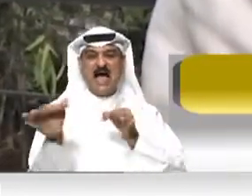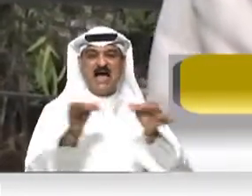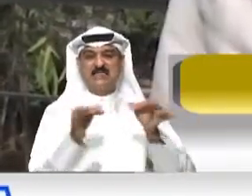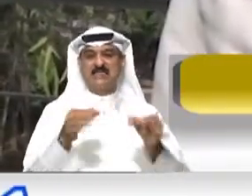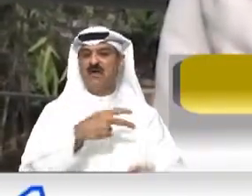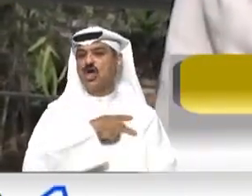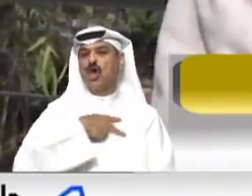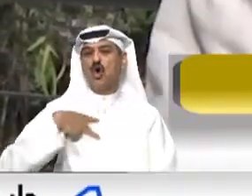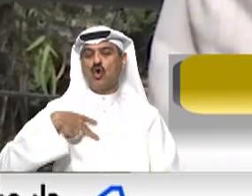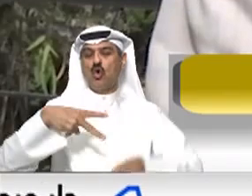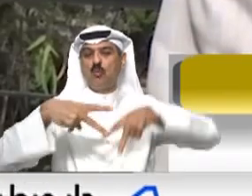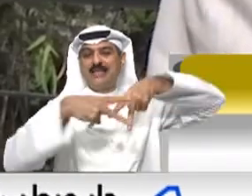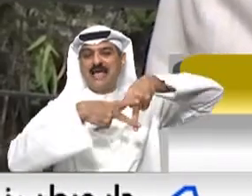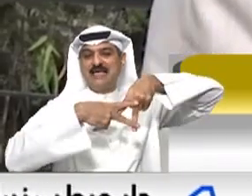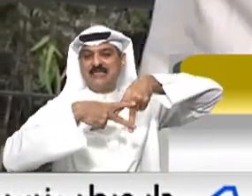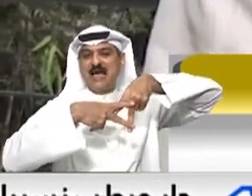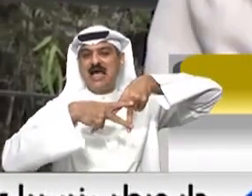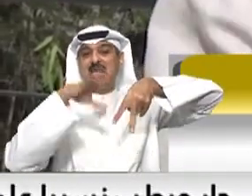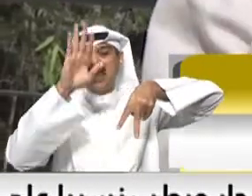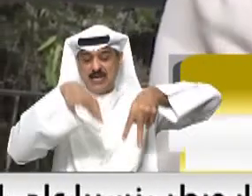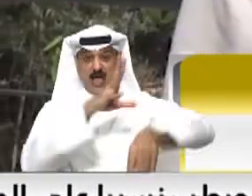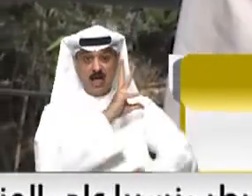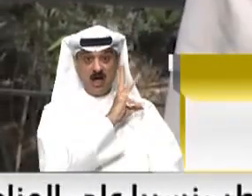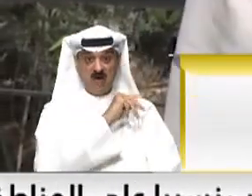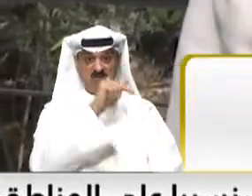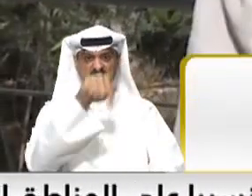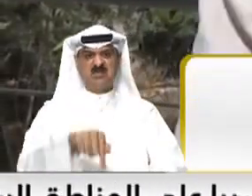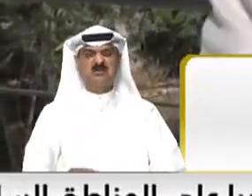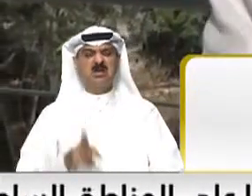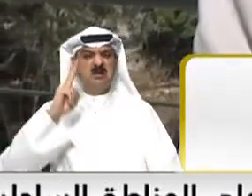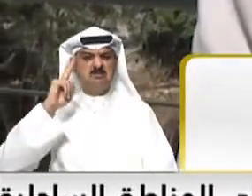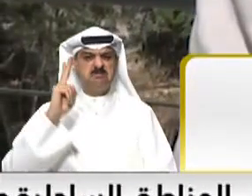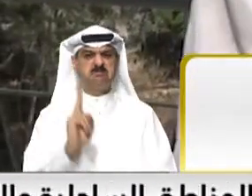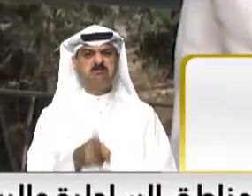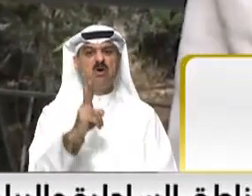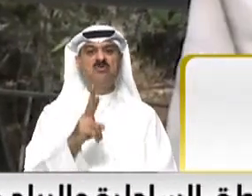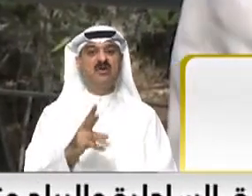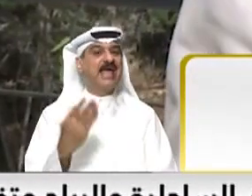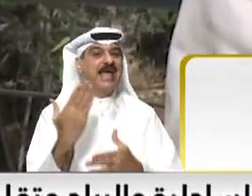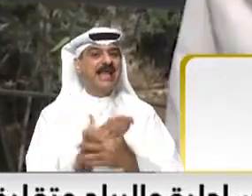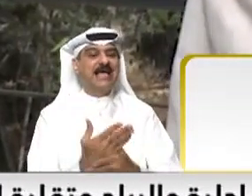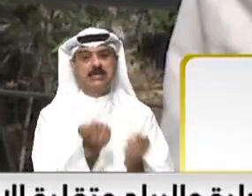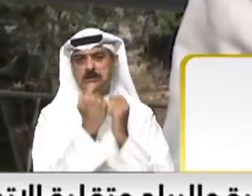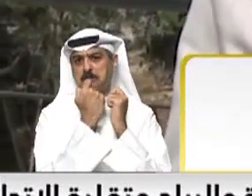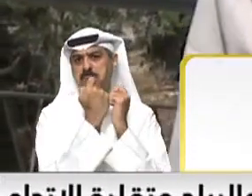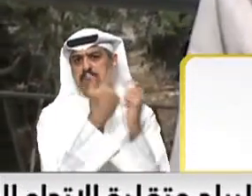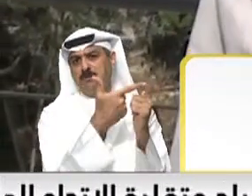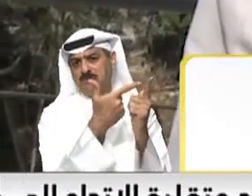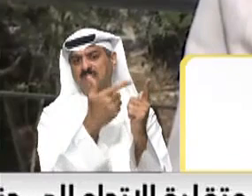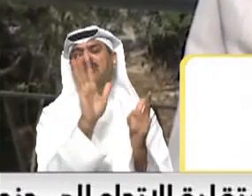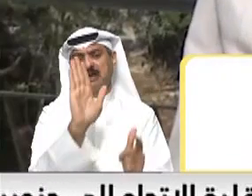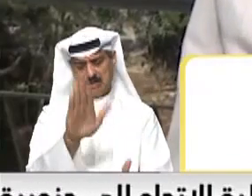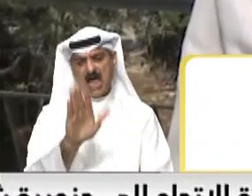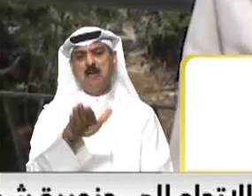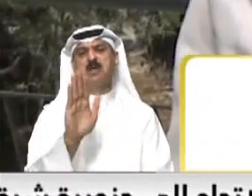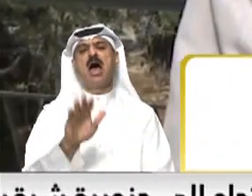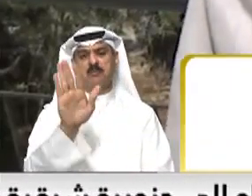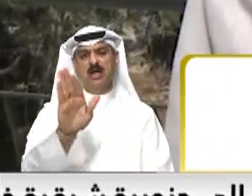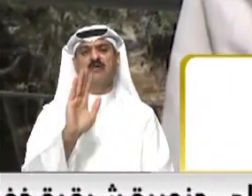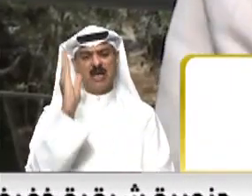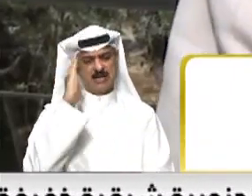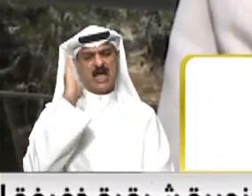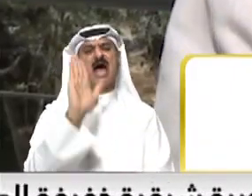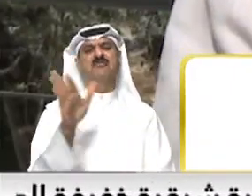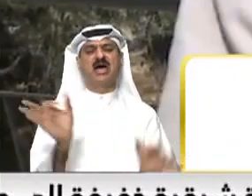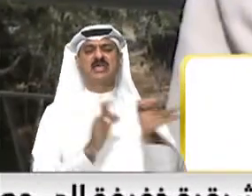أنه لابد من تحويل حياة الفلسطينيين إلى جحيم من أجل الخروج، يعني عمليا هم بيقوموا بعمليات من